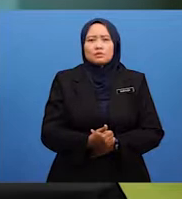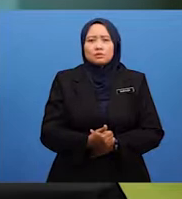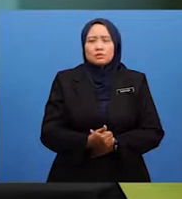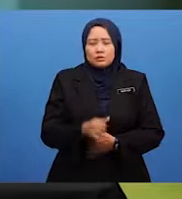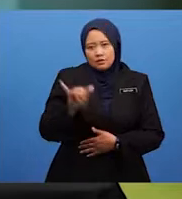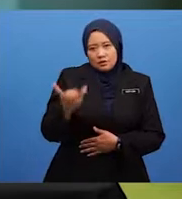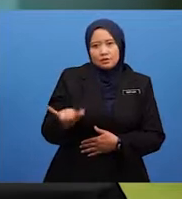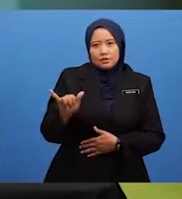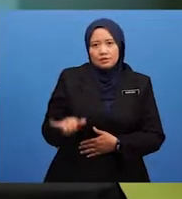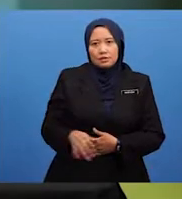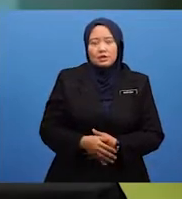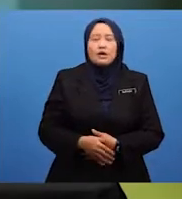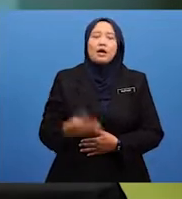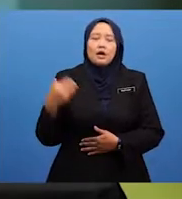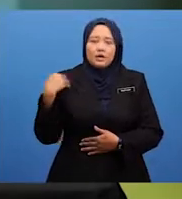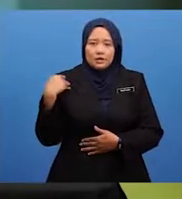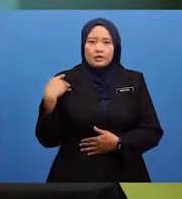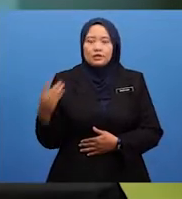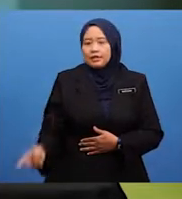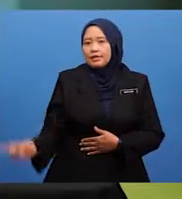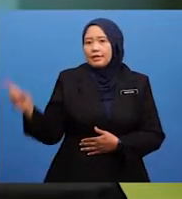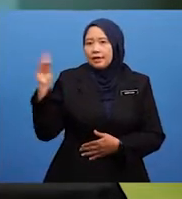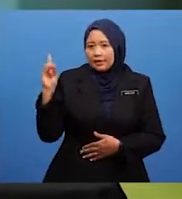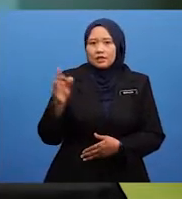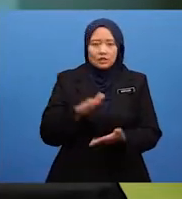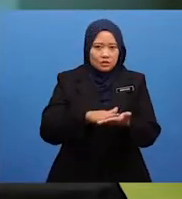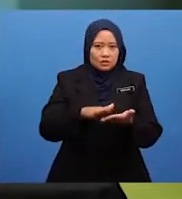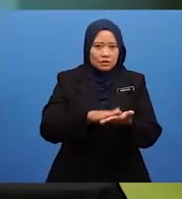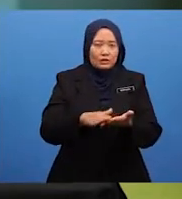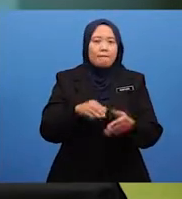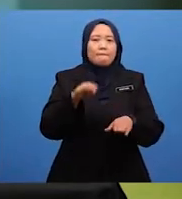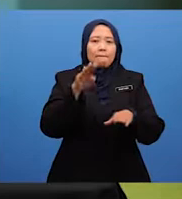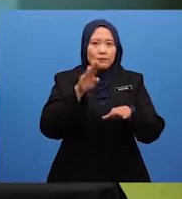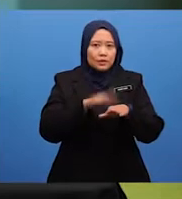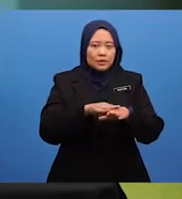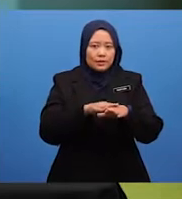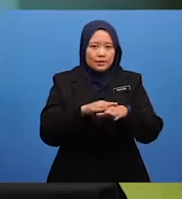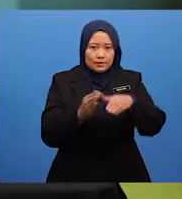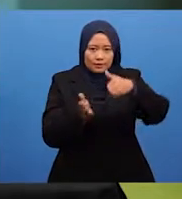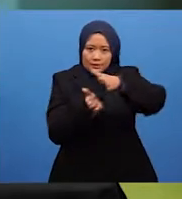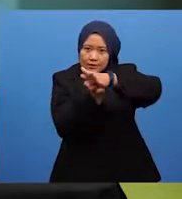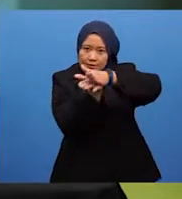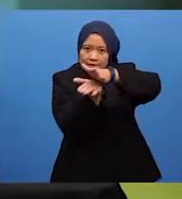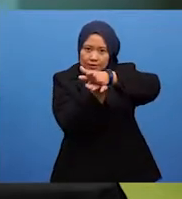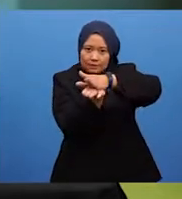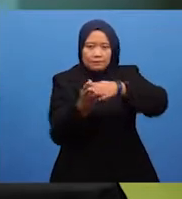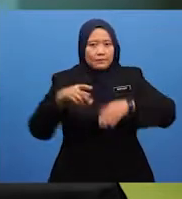Ya, kerana adanya daya geseran pada tapak kaki cikgu dan lantai.